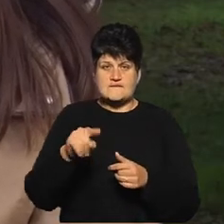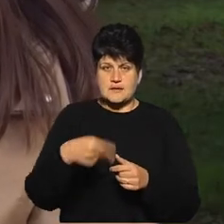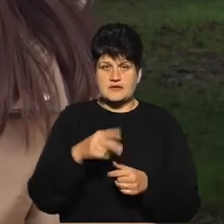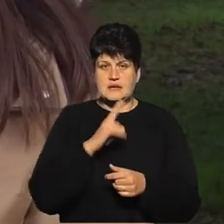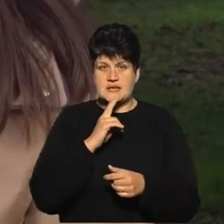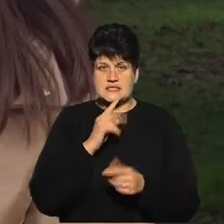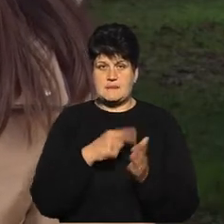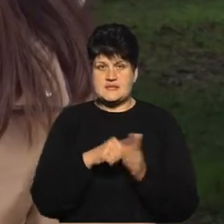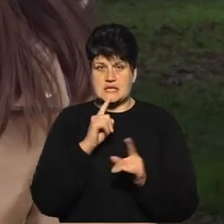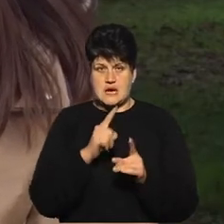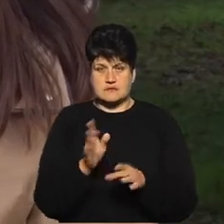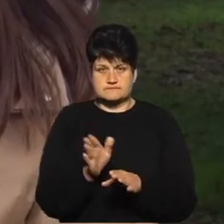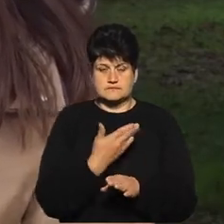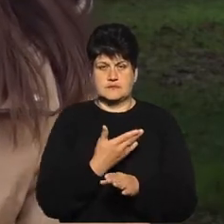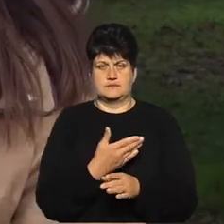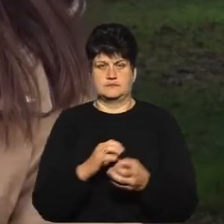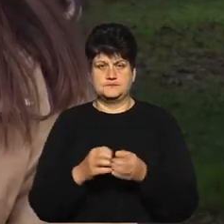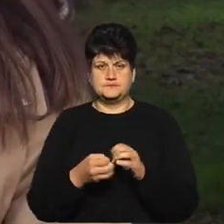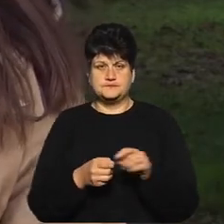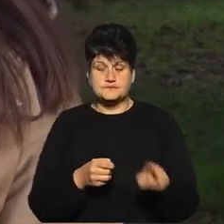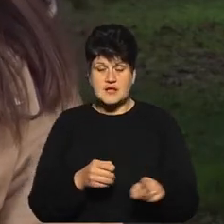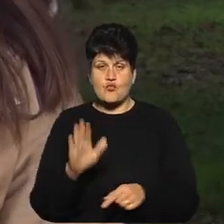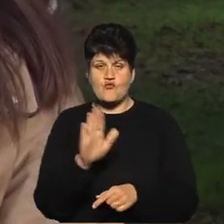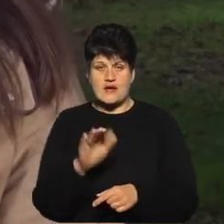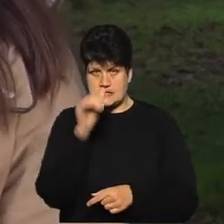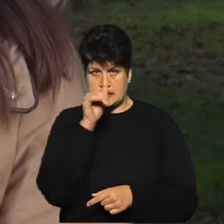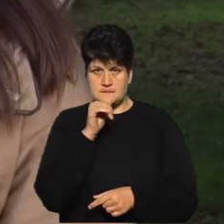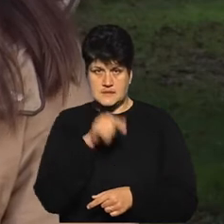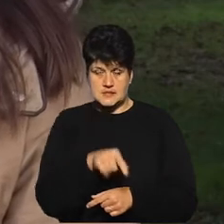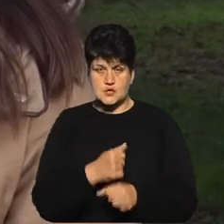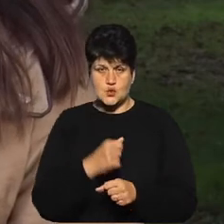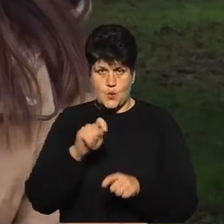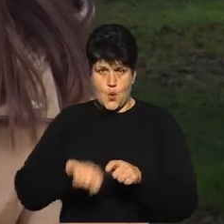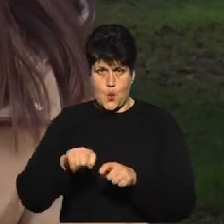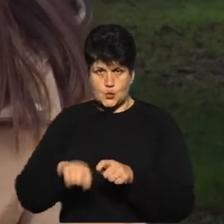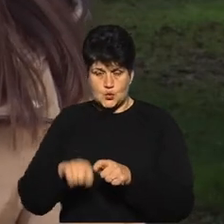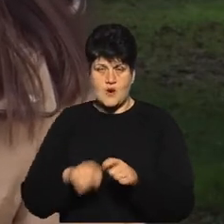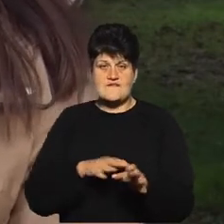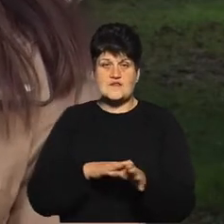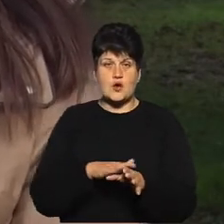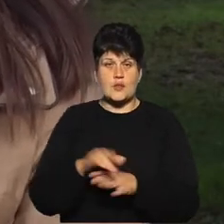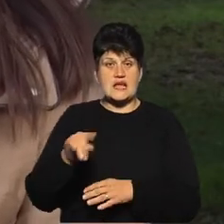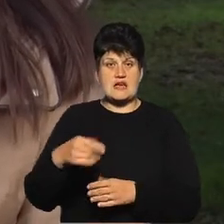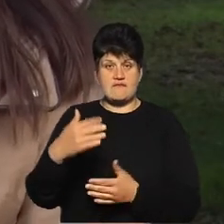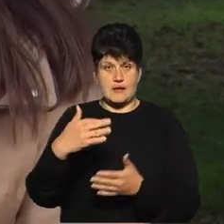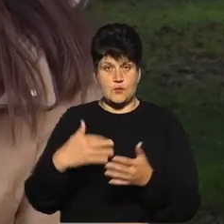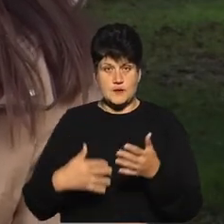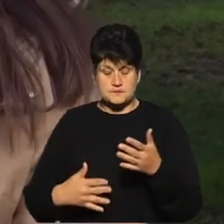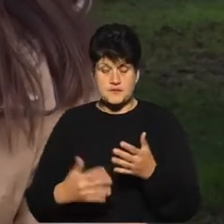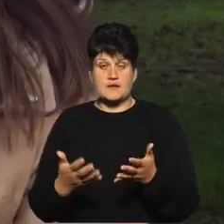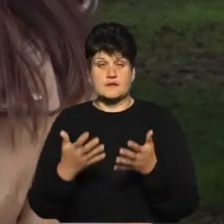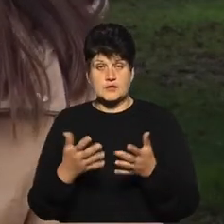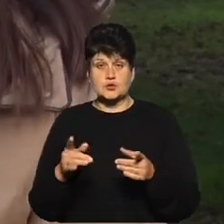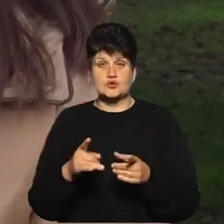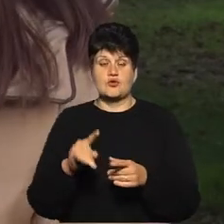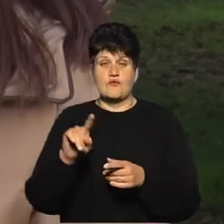усунення цих недоліків з певним терміном, і у вересні місяці здійснено контроль виконання вимоги. Встановлено, що вимога